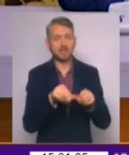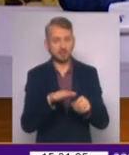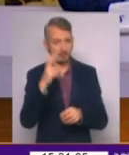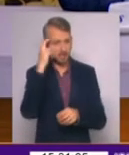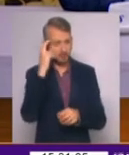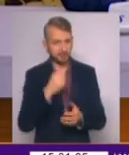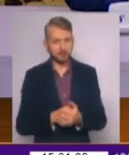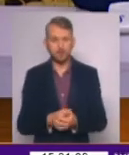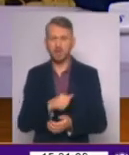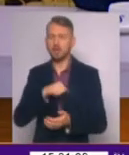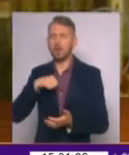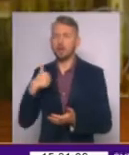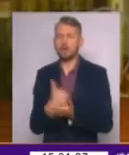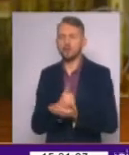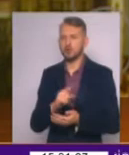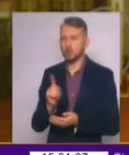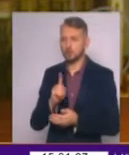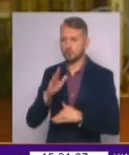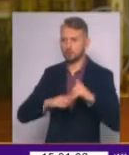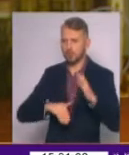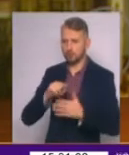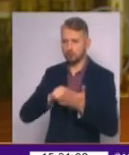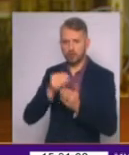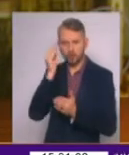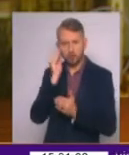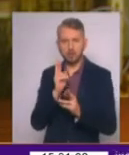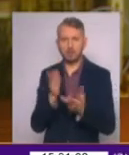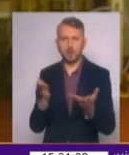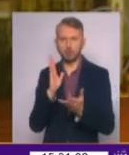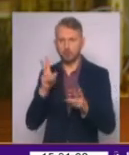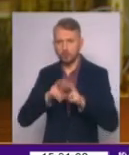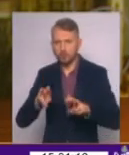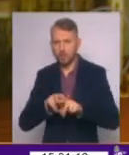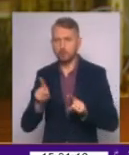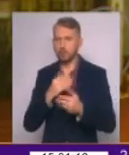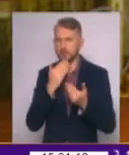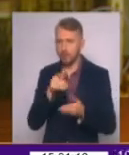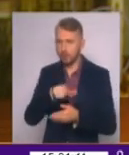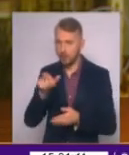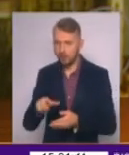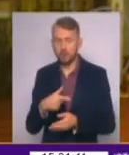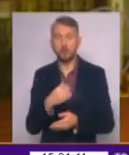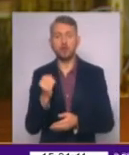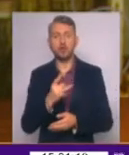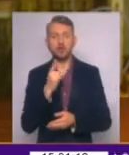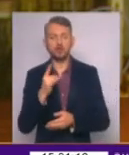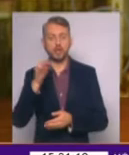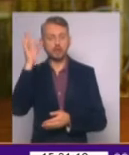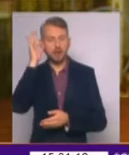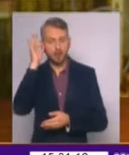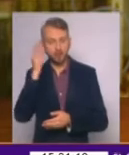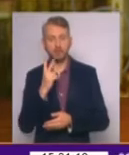Києві. Найголовніше, що дійсно з практичної точки зору, яким чином будуть розбиратися, що звертаються люди. Я ще раз хочу нагадати,